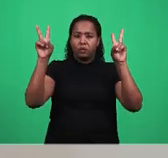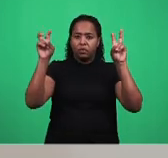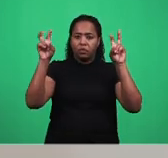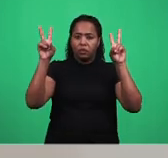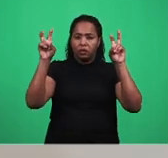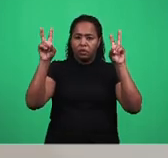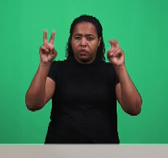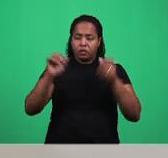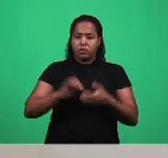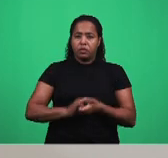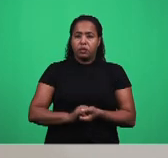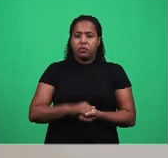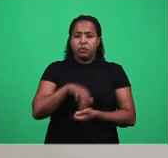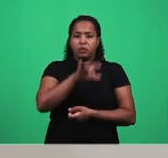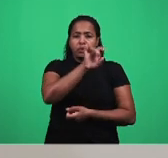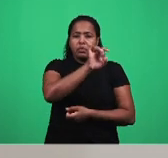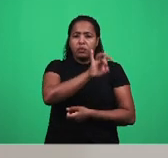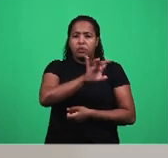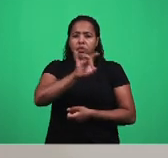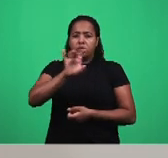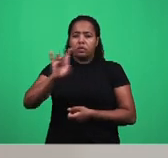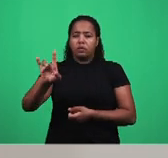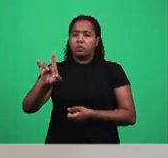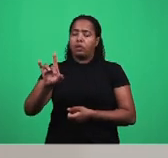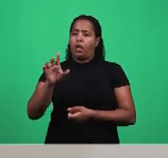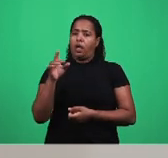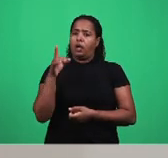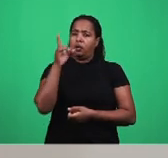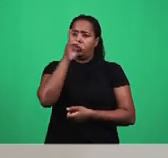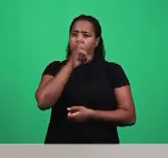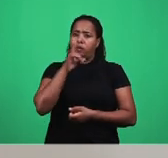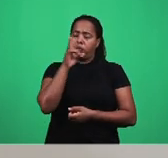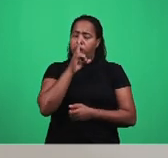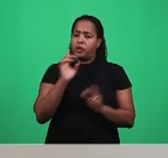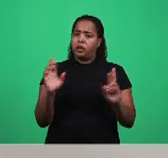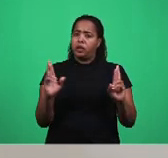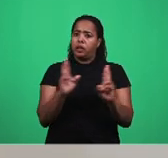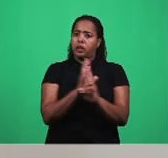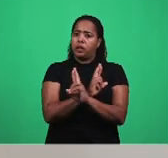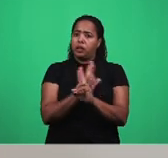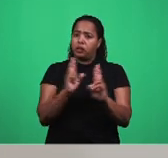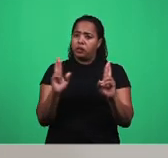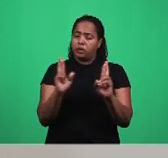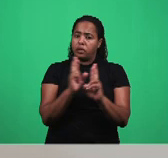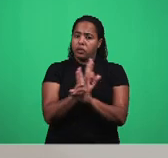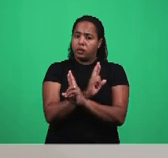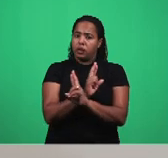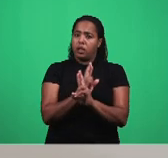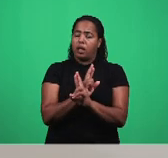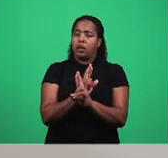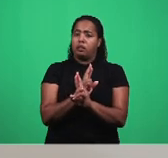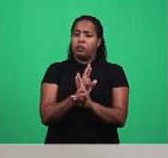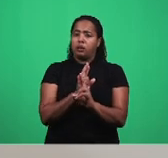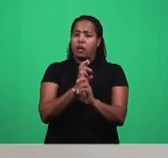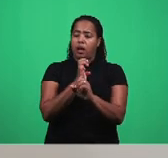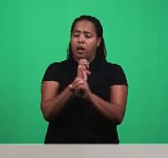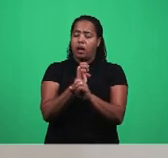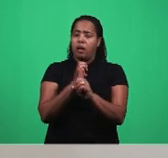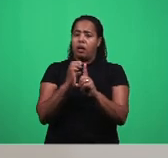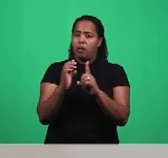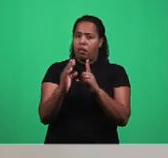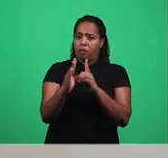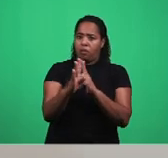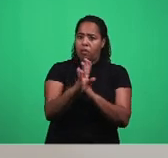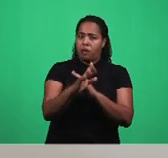de chaque dimanche lié à l'école biblique dominicale de l'Église chrétienne Maranatha,